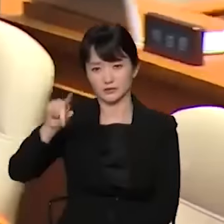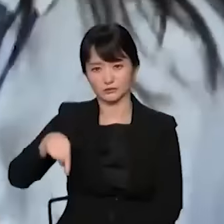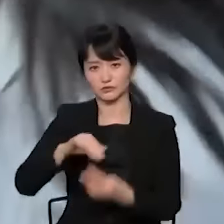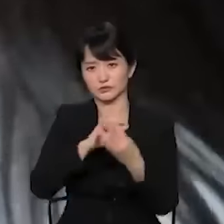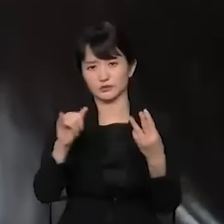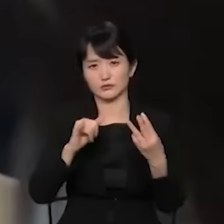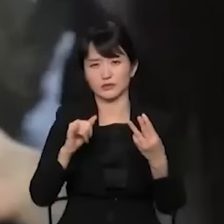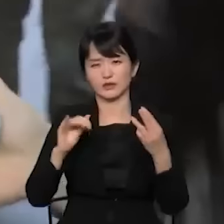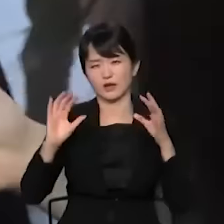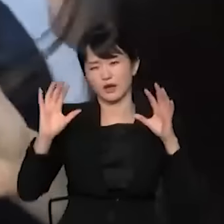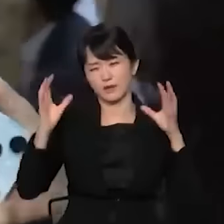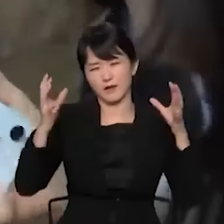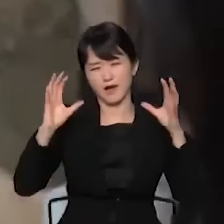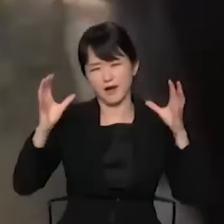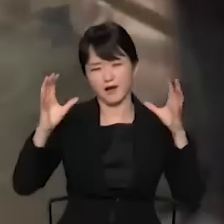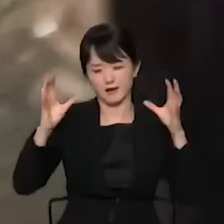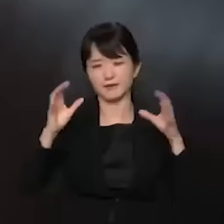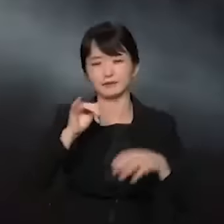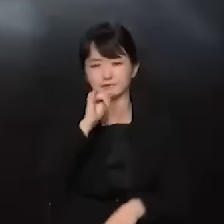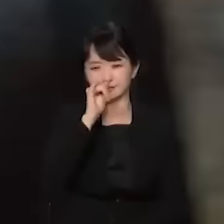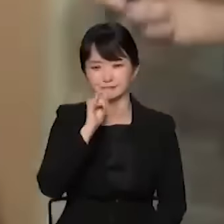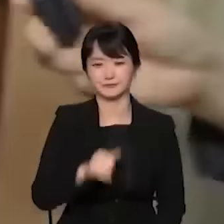쏟아졌습니다.